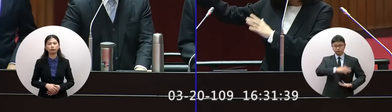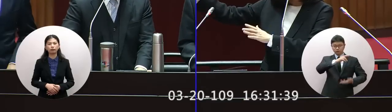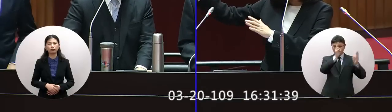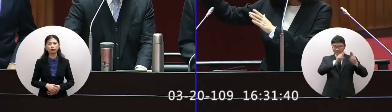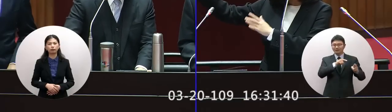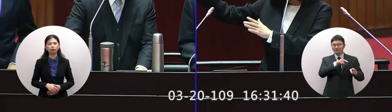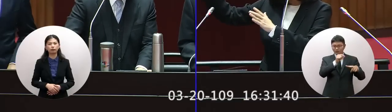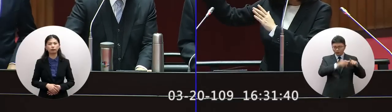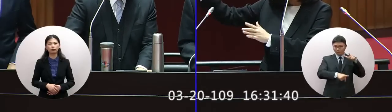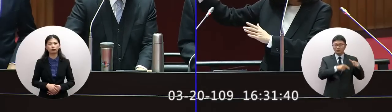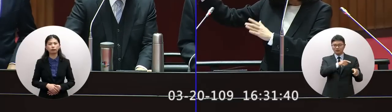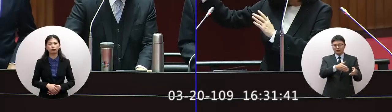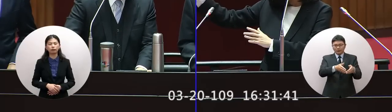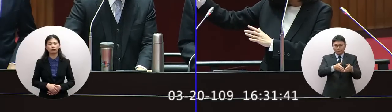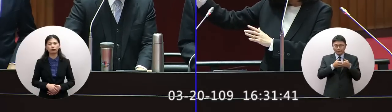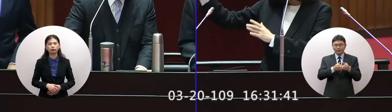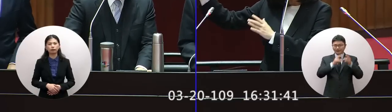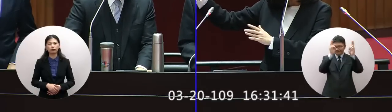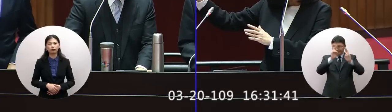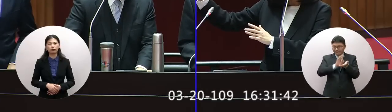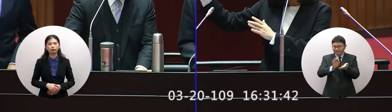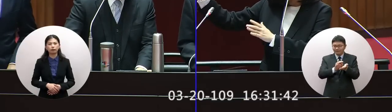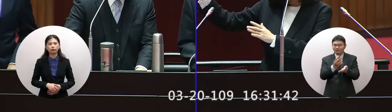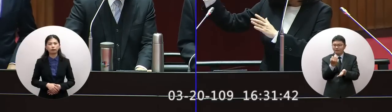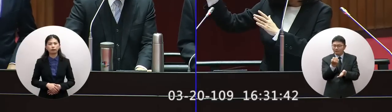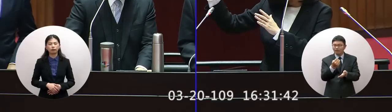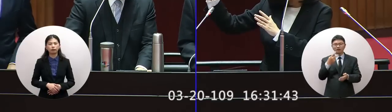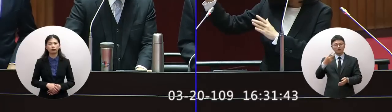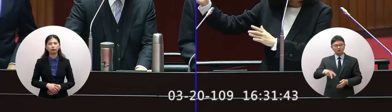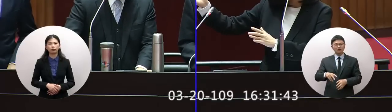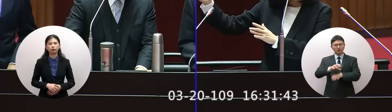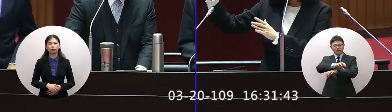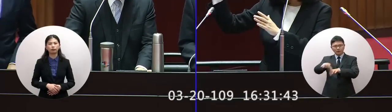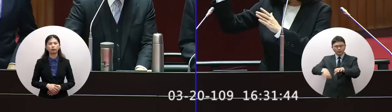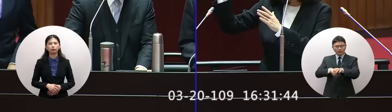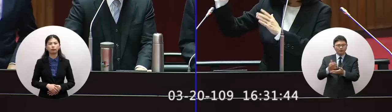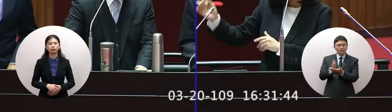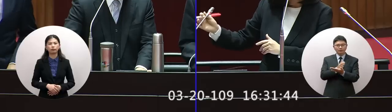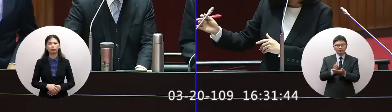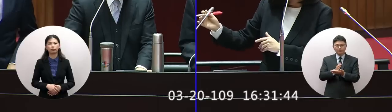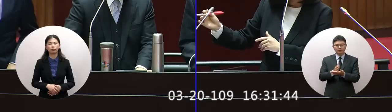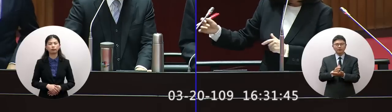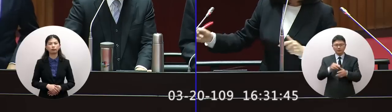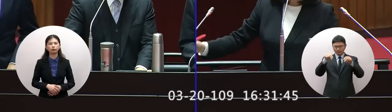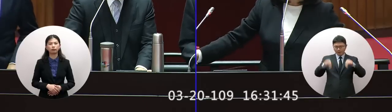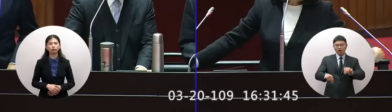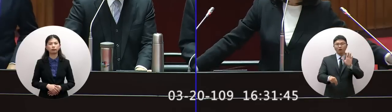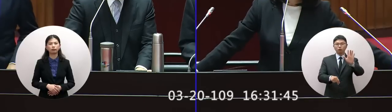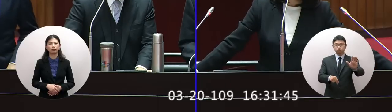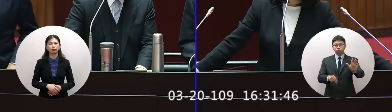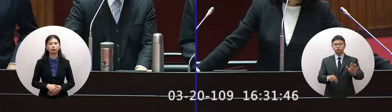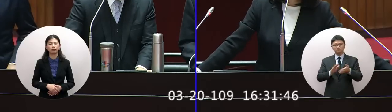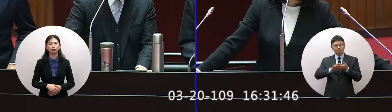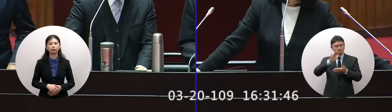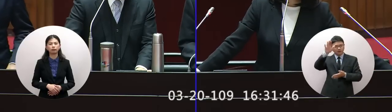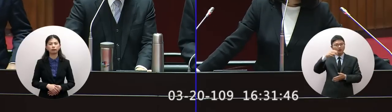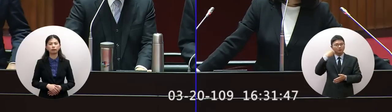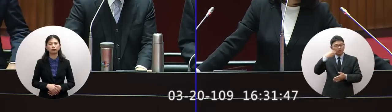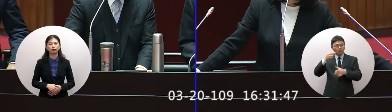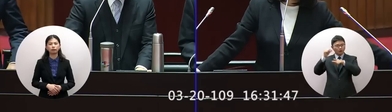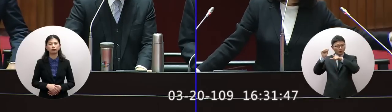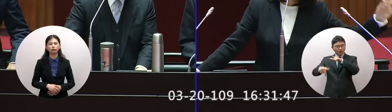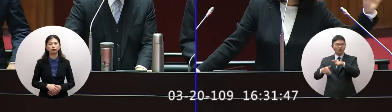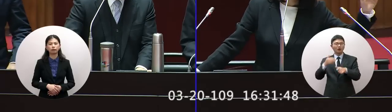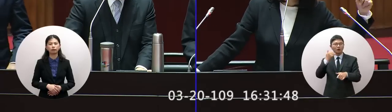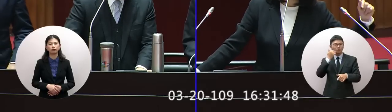他要用电的量多少，甚至于他也跟环境评估也签了约，未来苹果等等的这